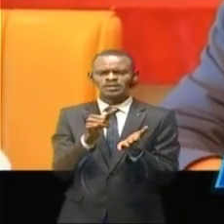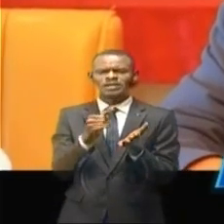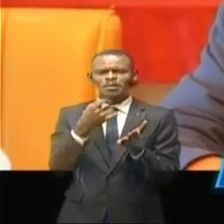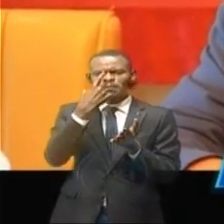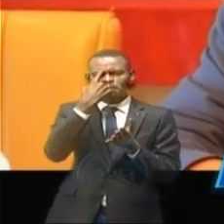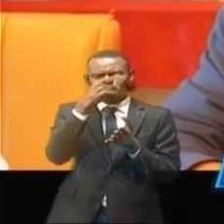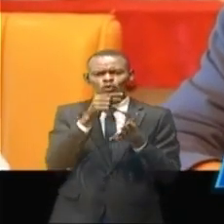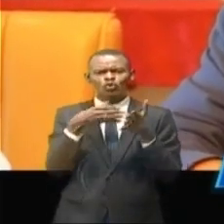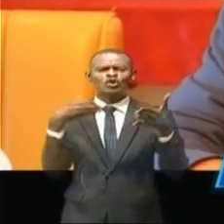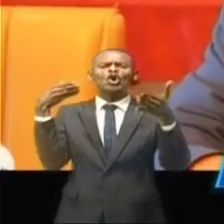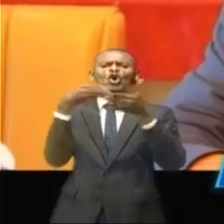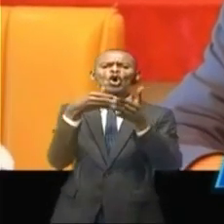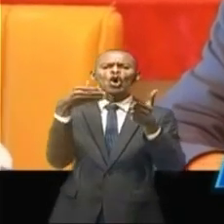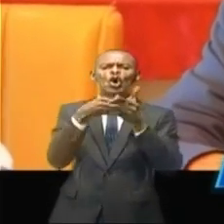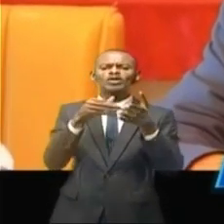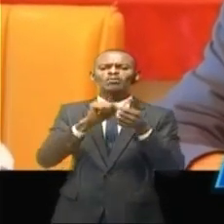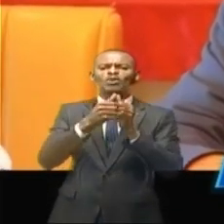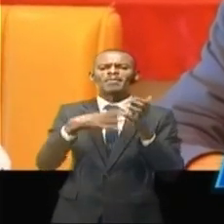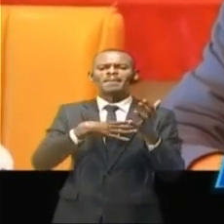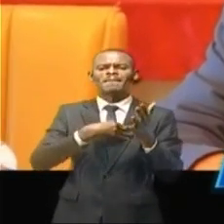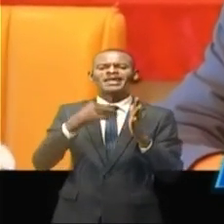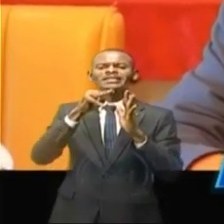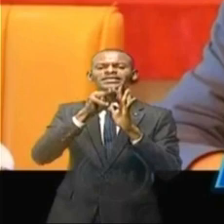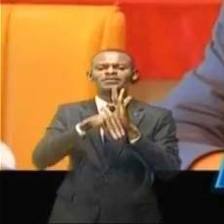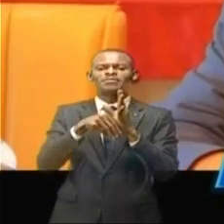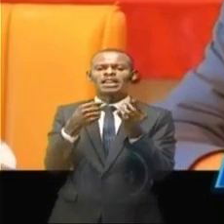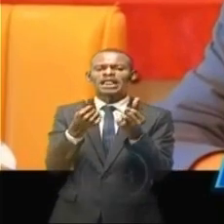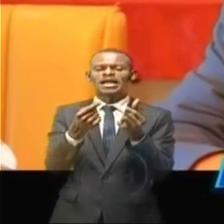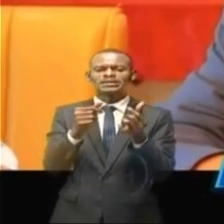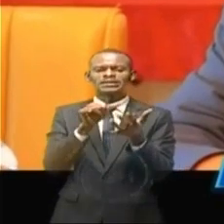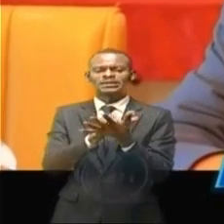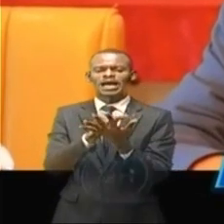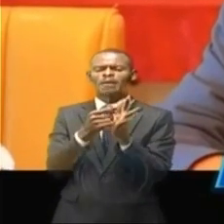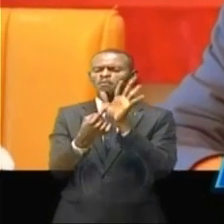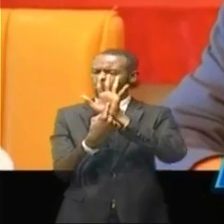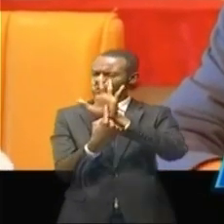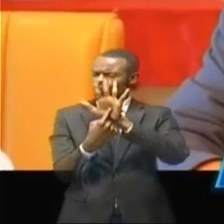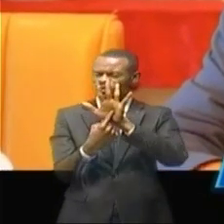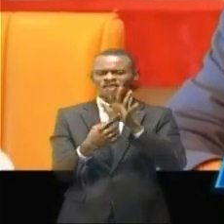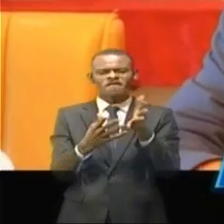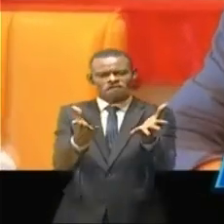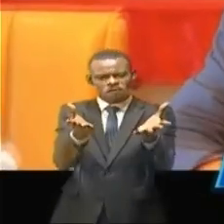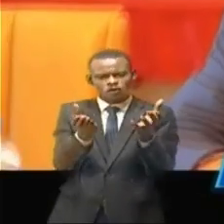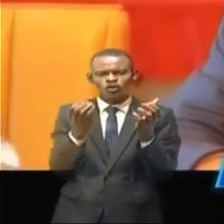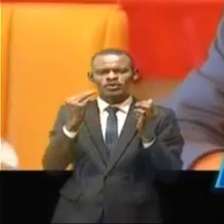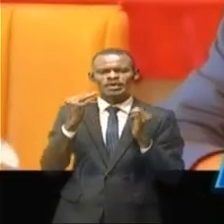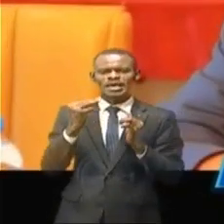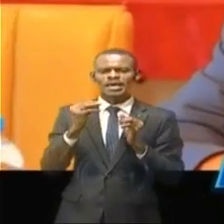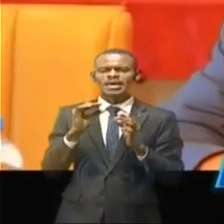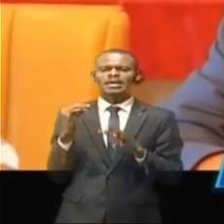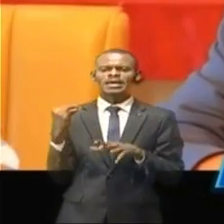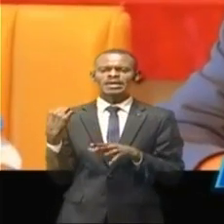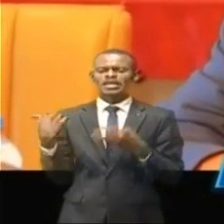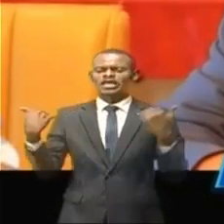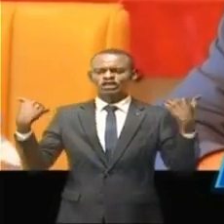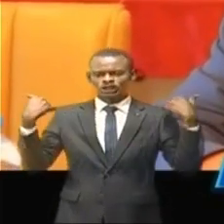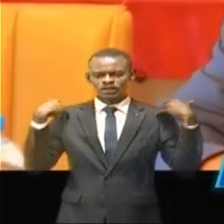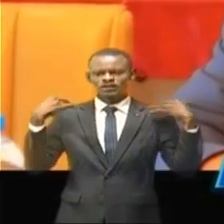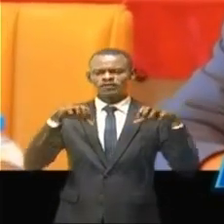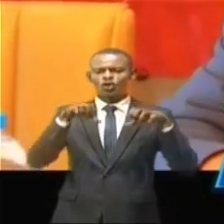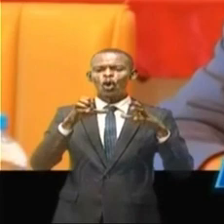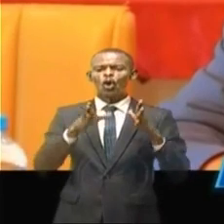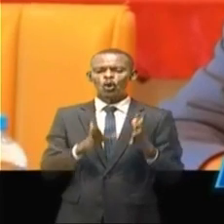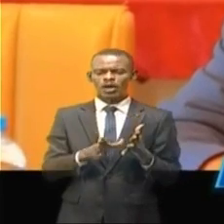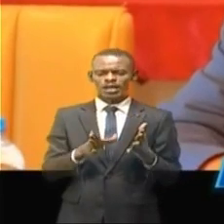de la volonté et de la détermination des autorités congolaises de se doter d'un dispositif, non seulement conforme aux standards